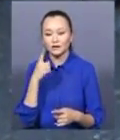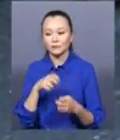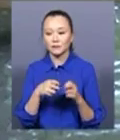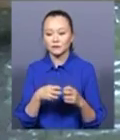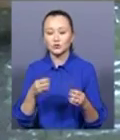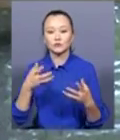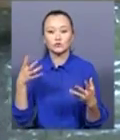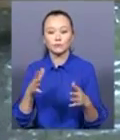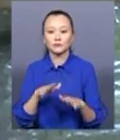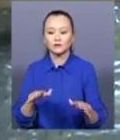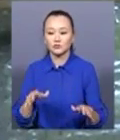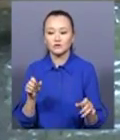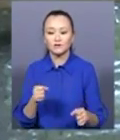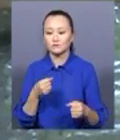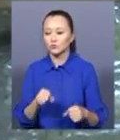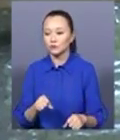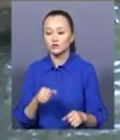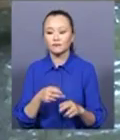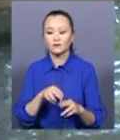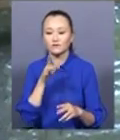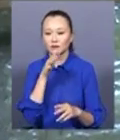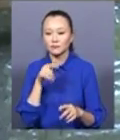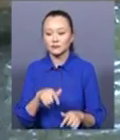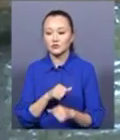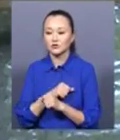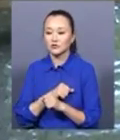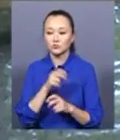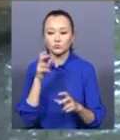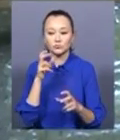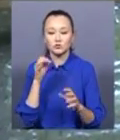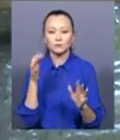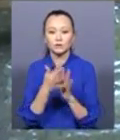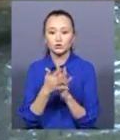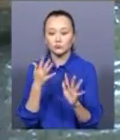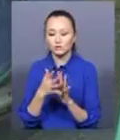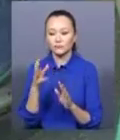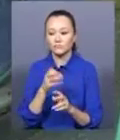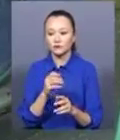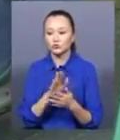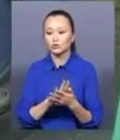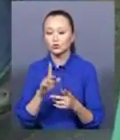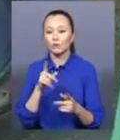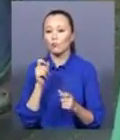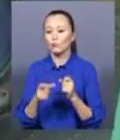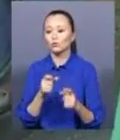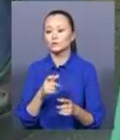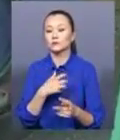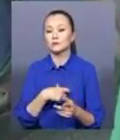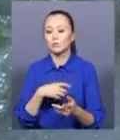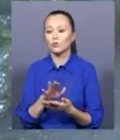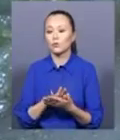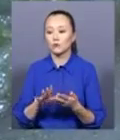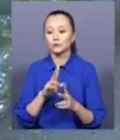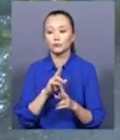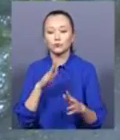нас благодаря мультику. Папа, мы хотим. Все, папа сделал. Одна проблема – днем с детьми во